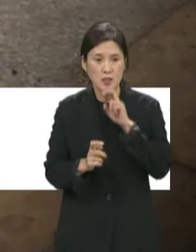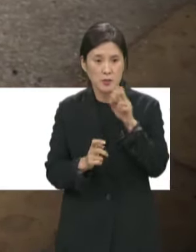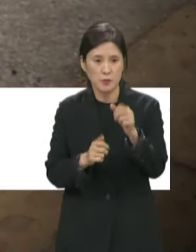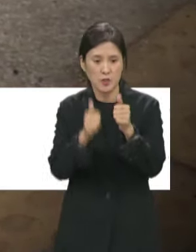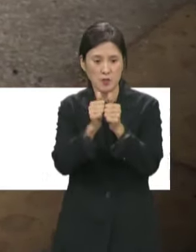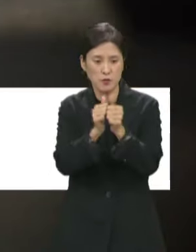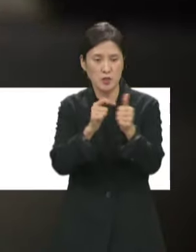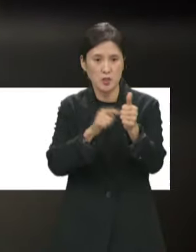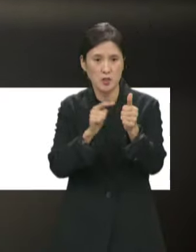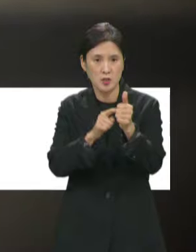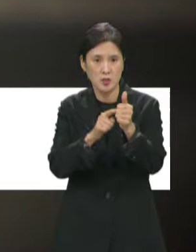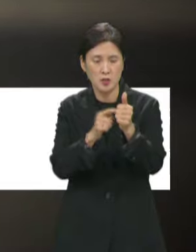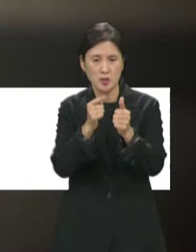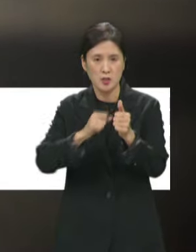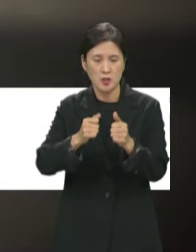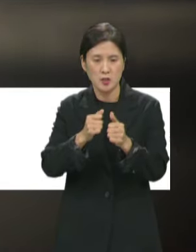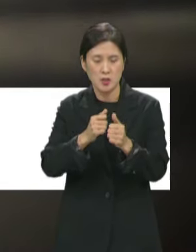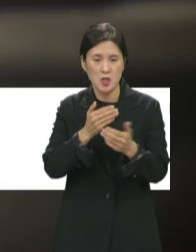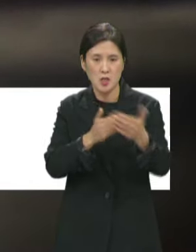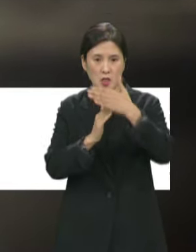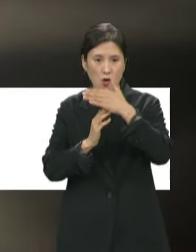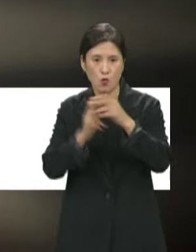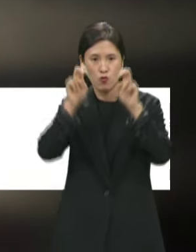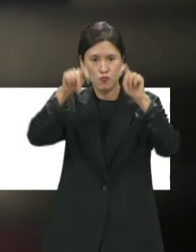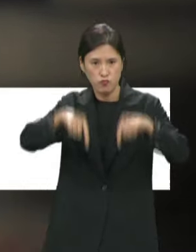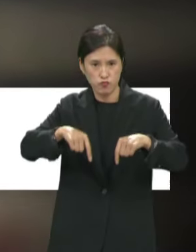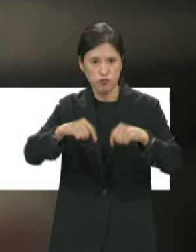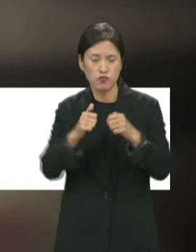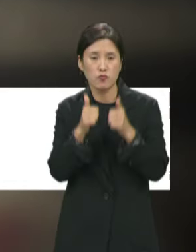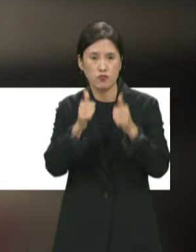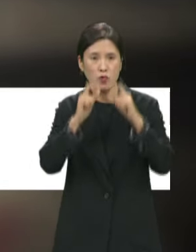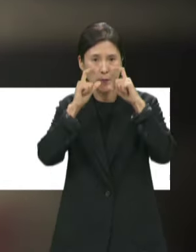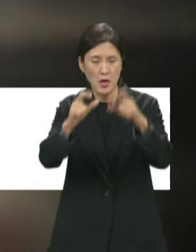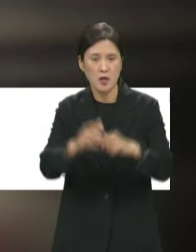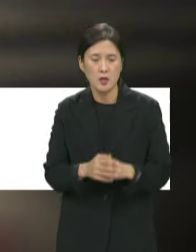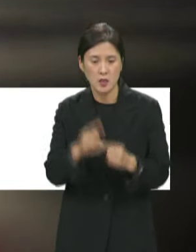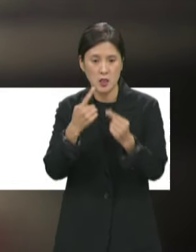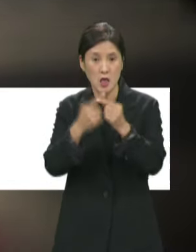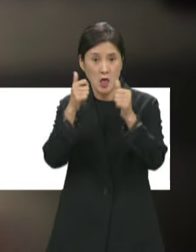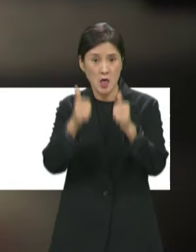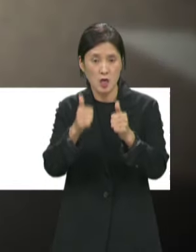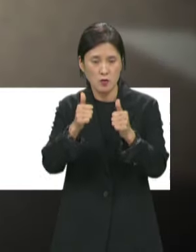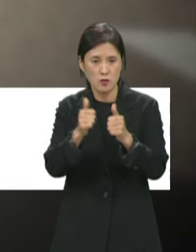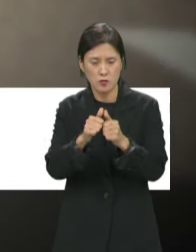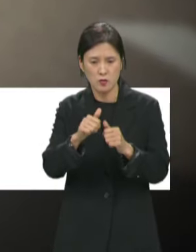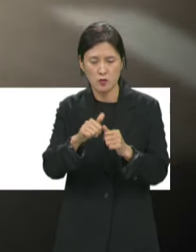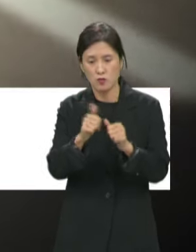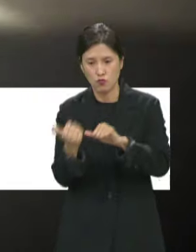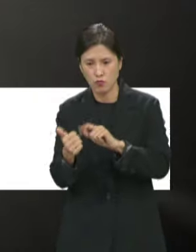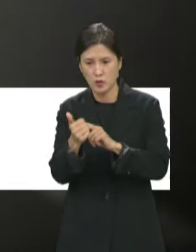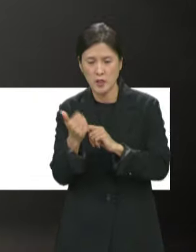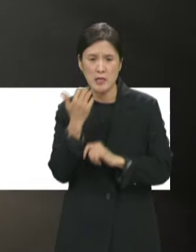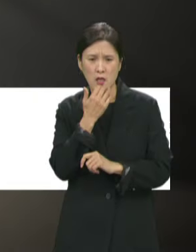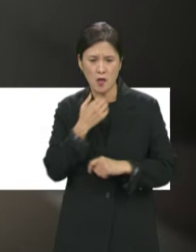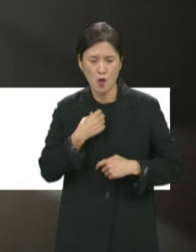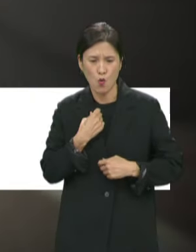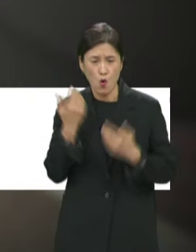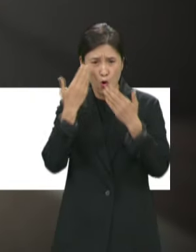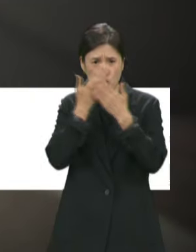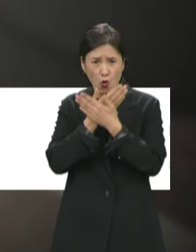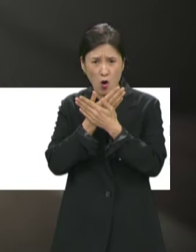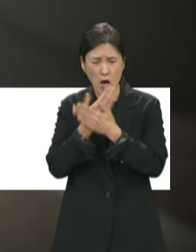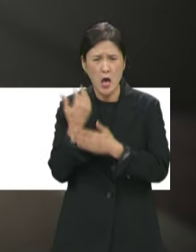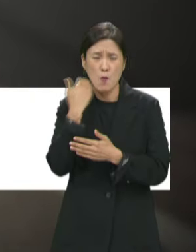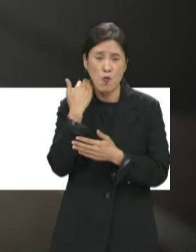대한 검찰의 항소를 기각하고 무죄로 받습니다 일심 재판부는 숨진 씨가 어두운 옷을 입고